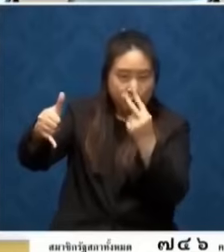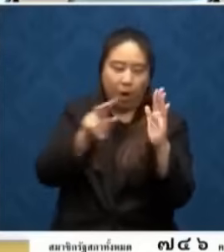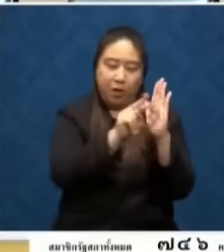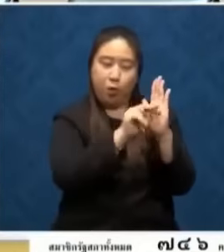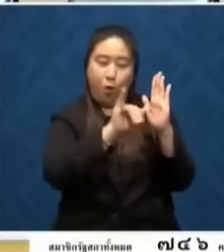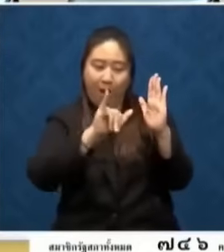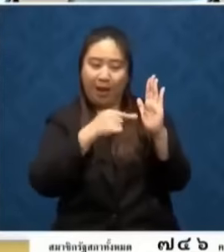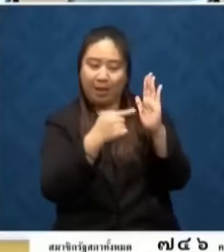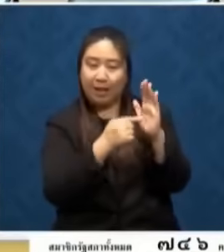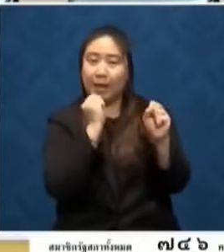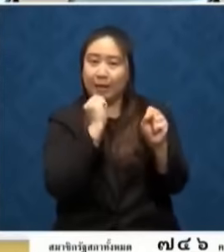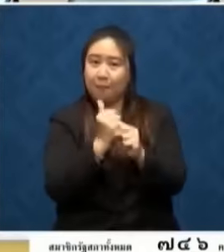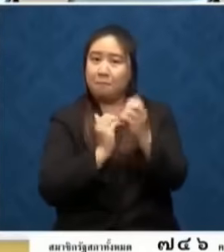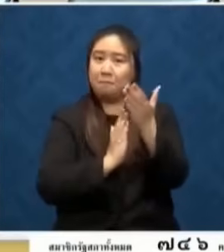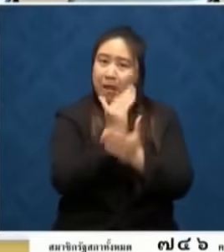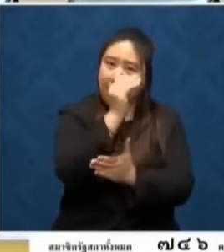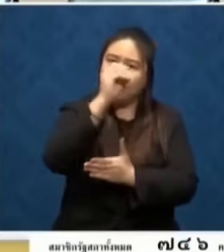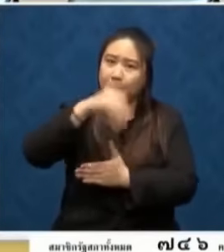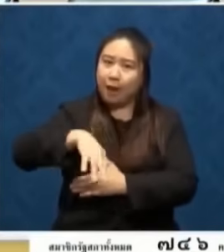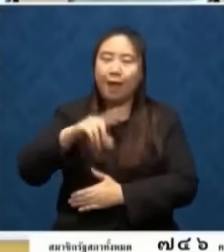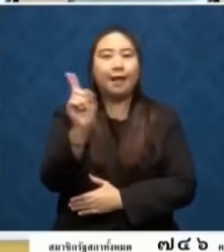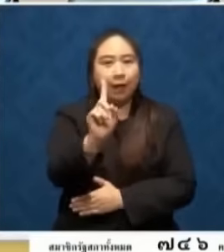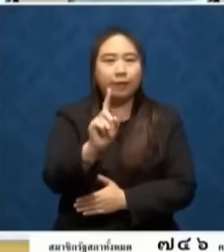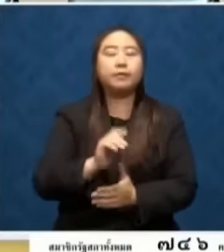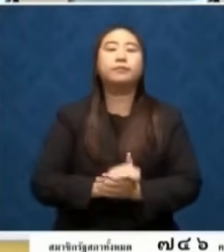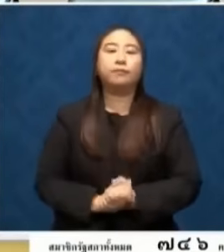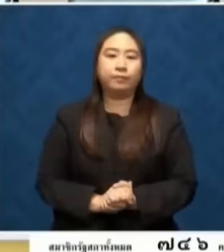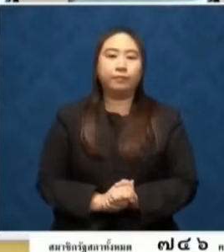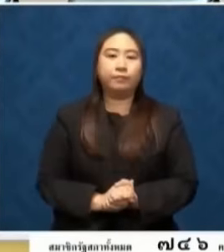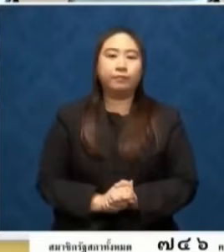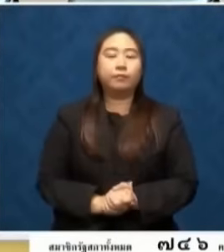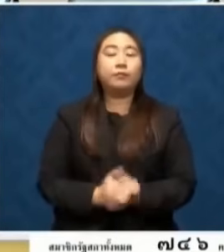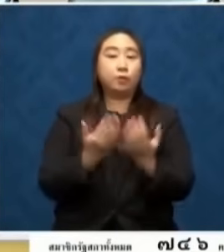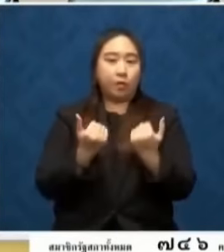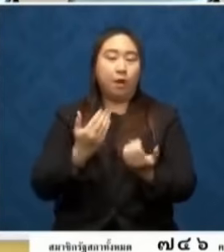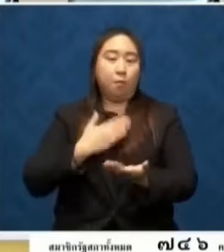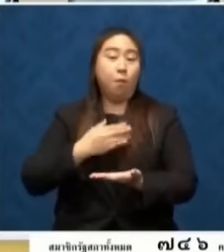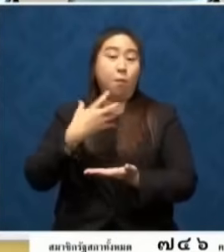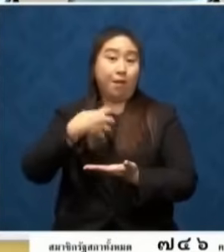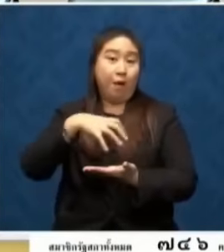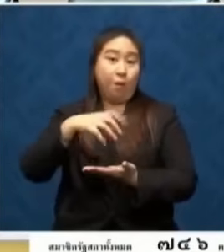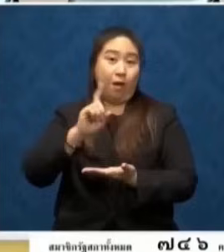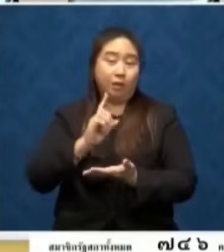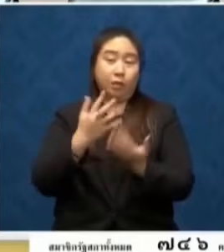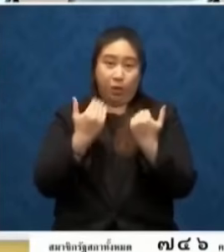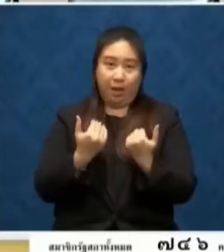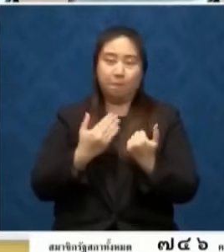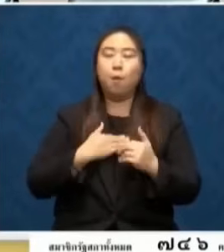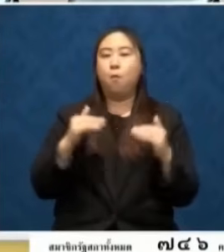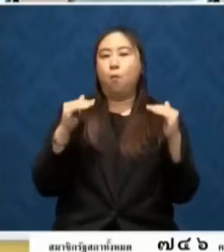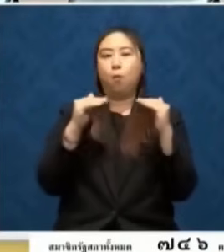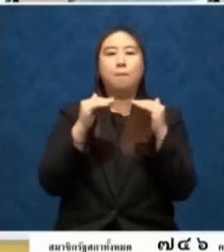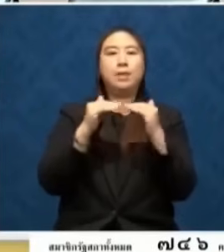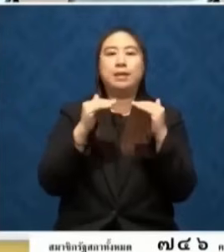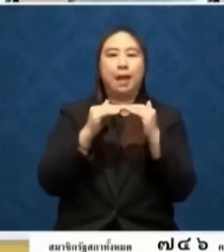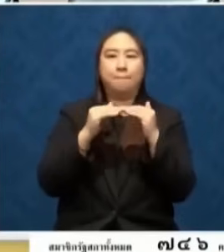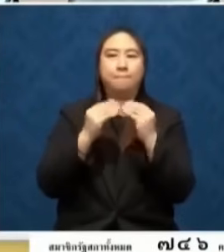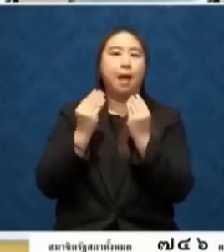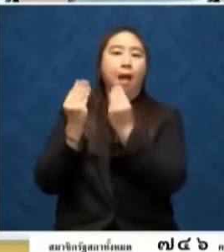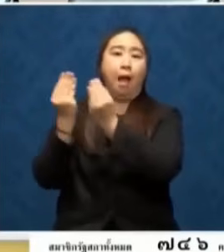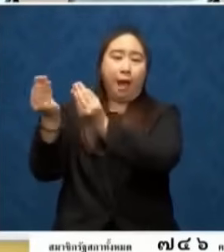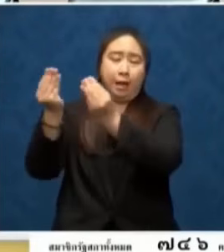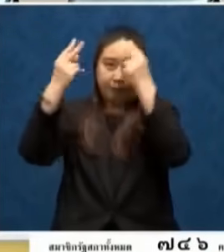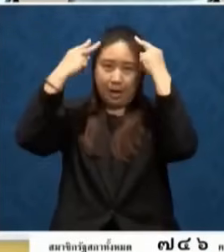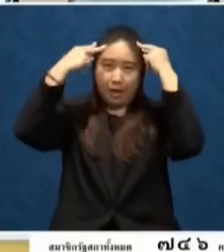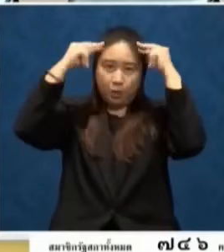ไม่ประสบความสำเร็จหรือไม่ผมกราบเรียนท่านประธานเพิ่มเติมว่าผมให้ความเป็นธรรมกับท่านนายกรัฐมนต